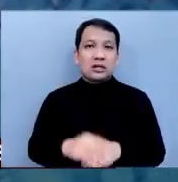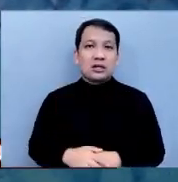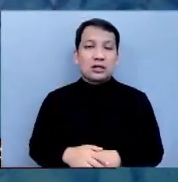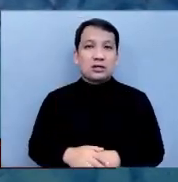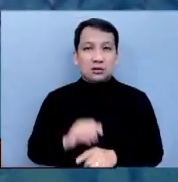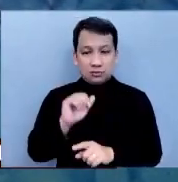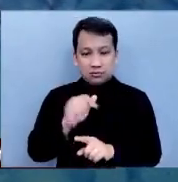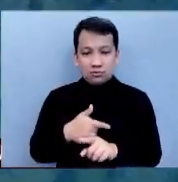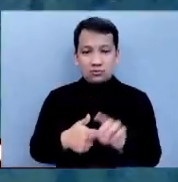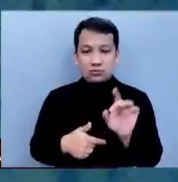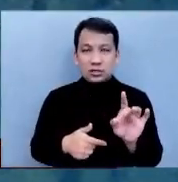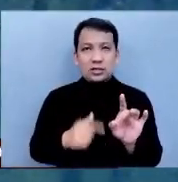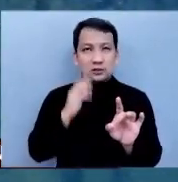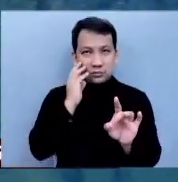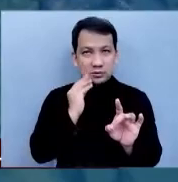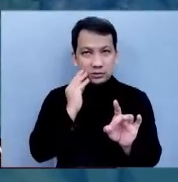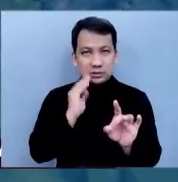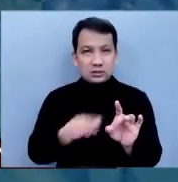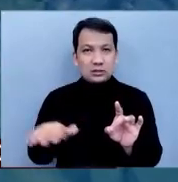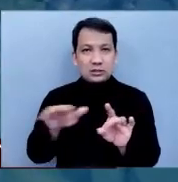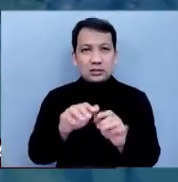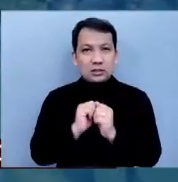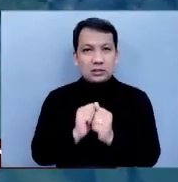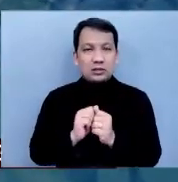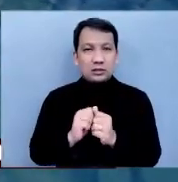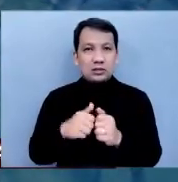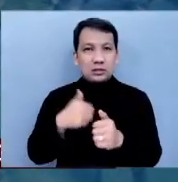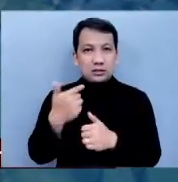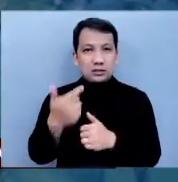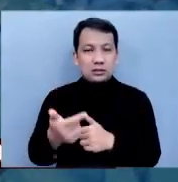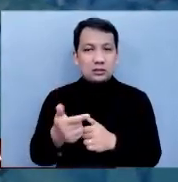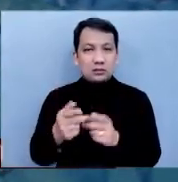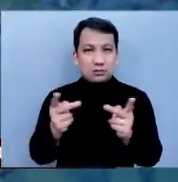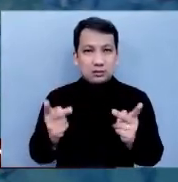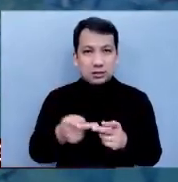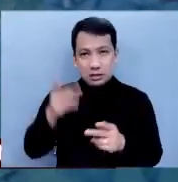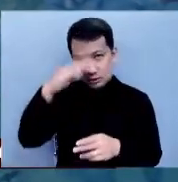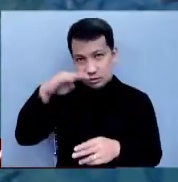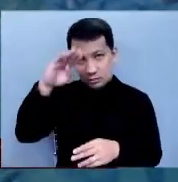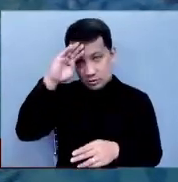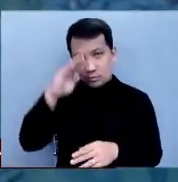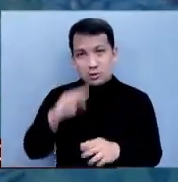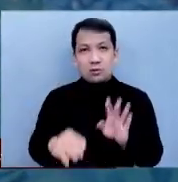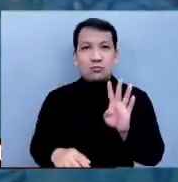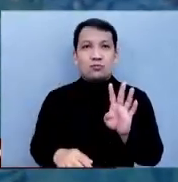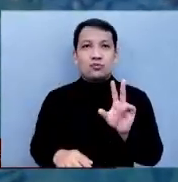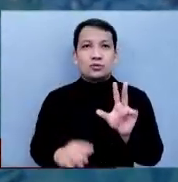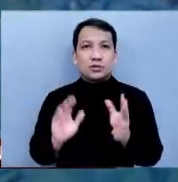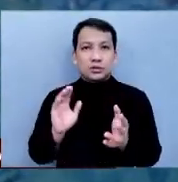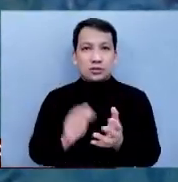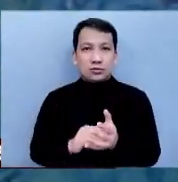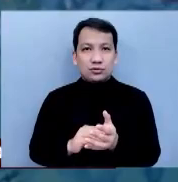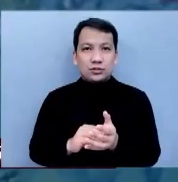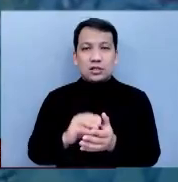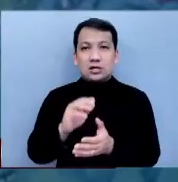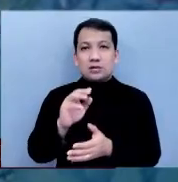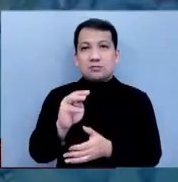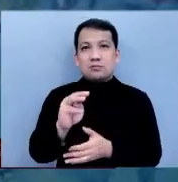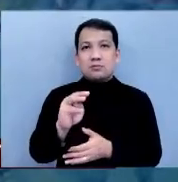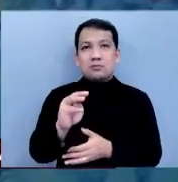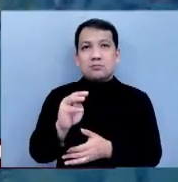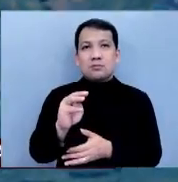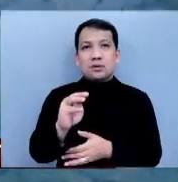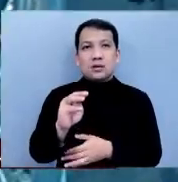8 ang kalbaryong ito. Kasama rin sa tatamaan ang ilang lugar sa Cavite. 43,000 Maynilad customers ang kabuuang